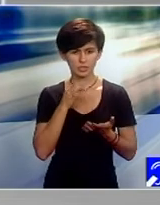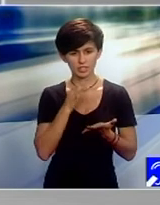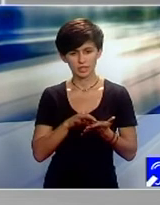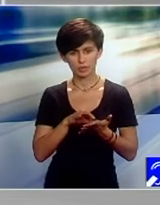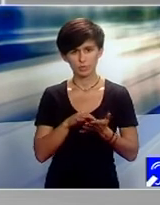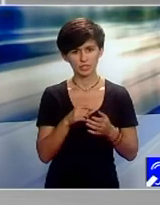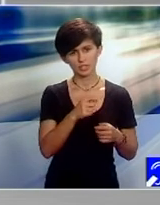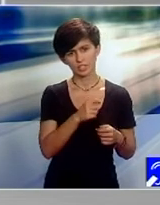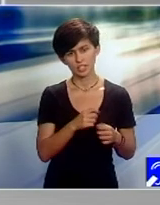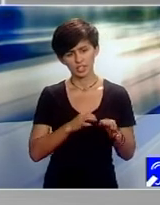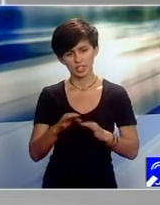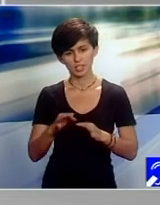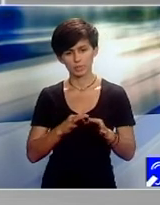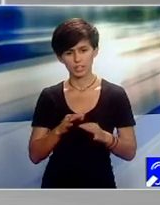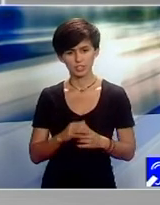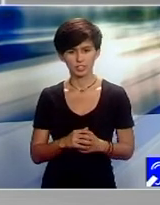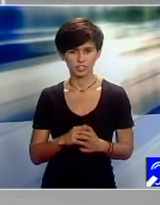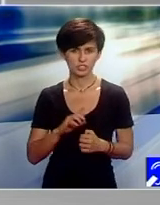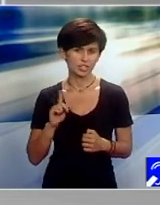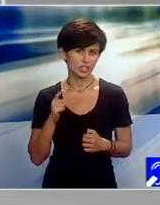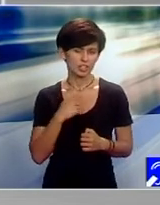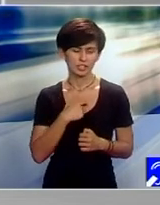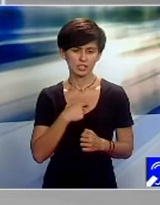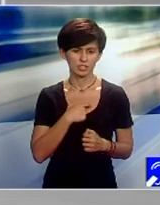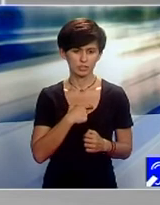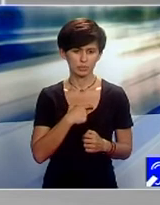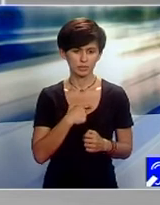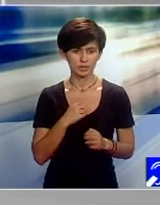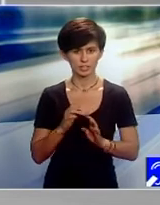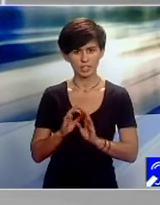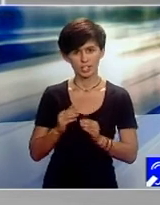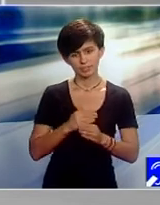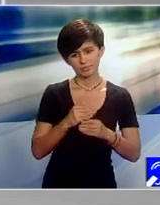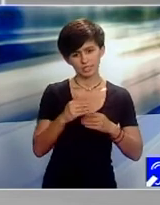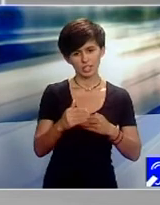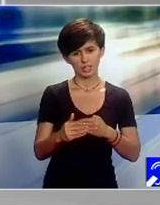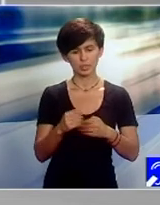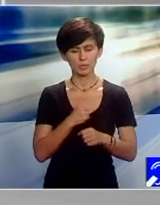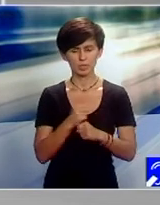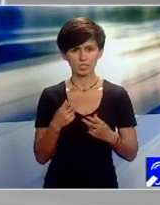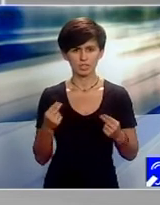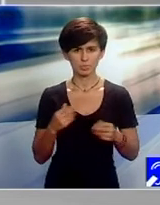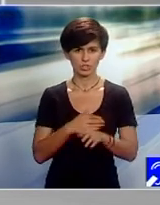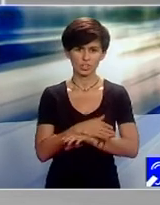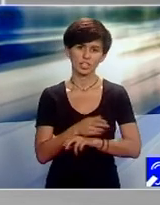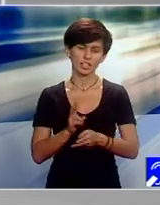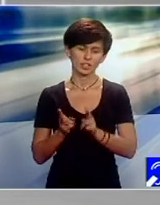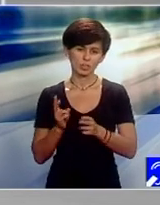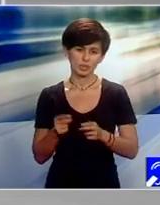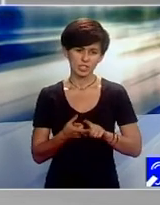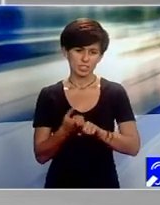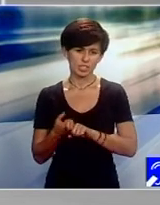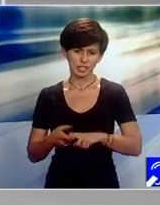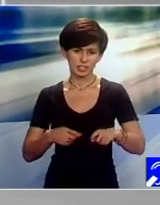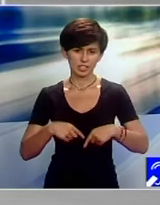dar totuși n-ai cum să mai amâni foarte mult o intrare în normalitate, ce înseamnă traficul alternativ, bun, transport